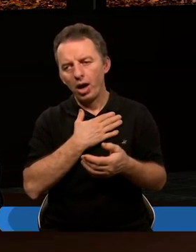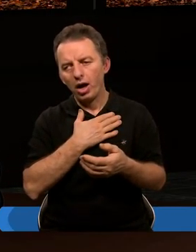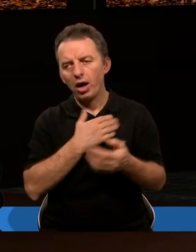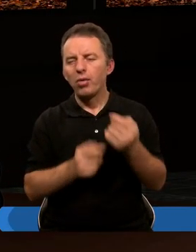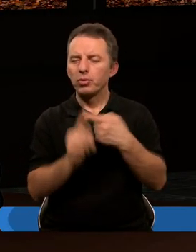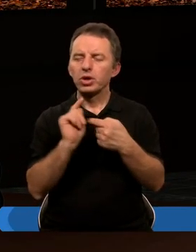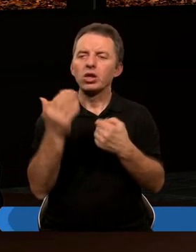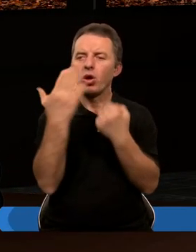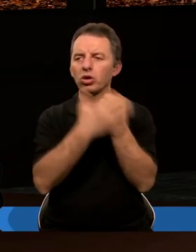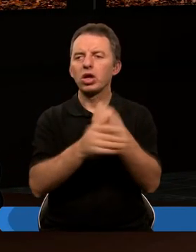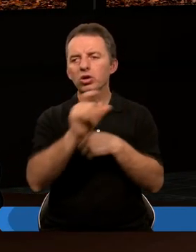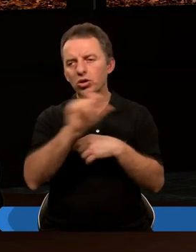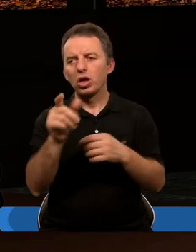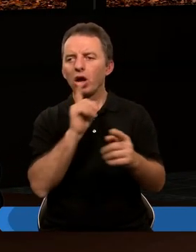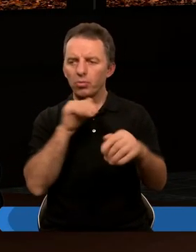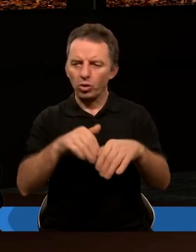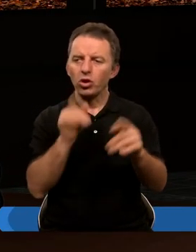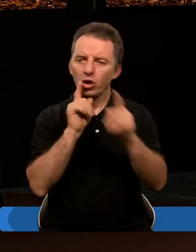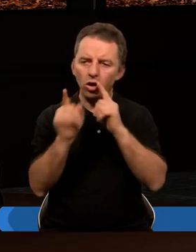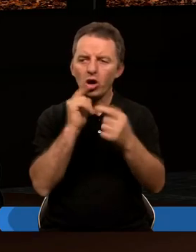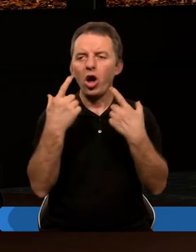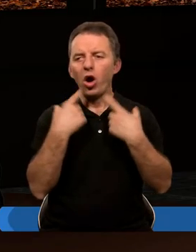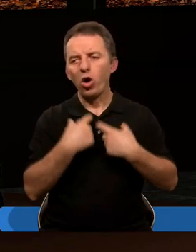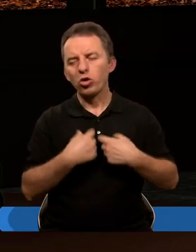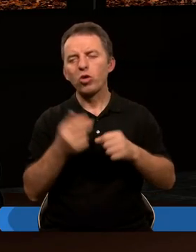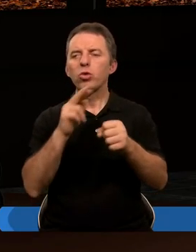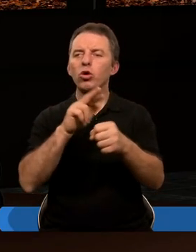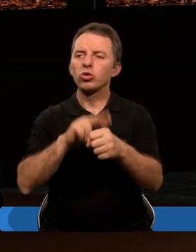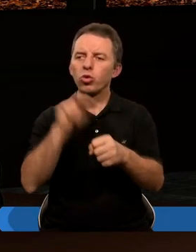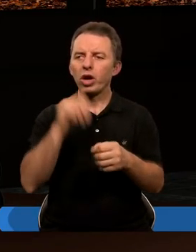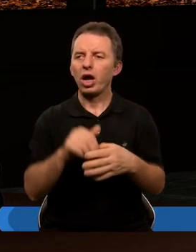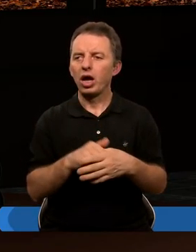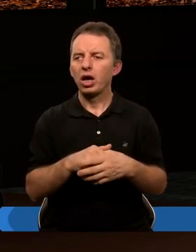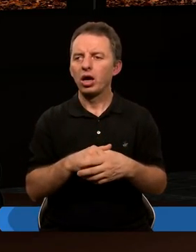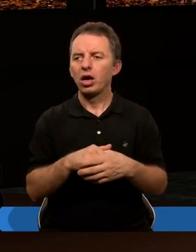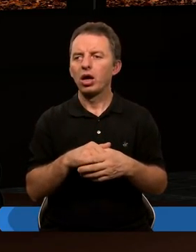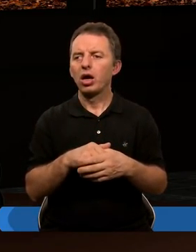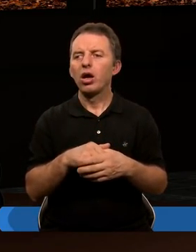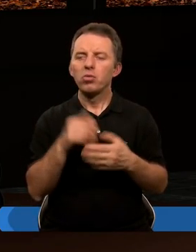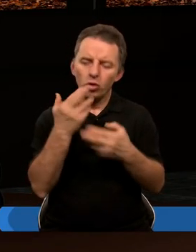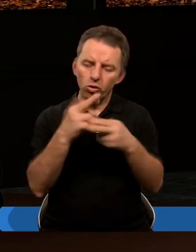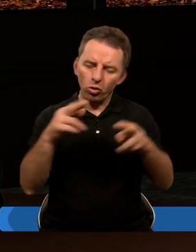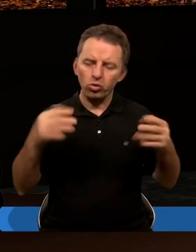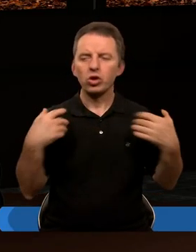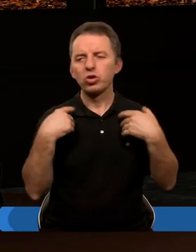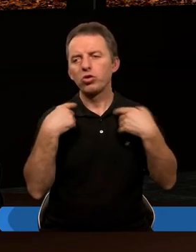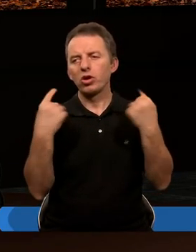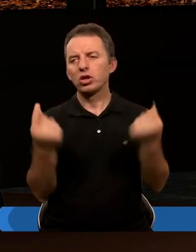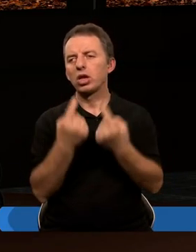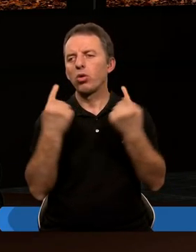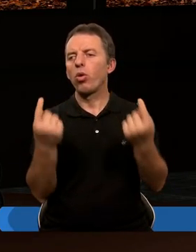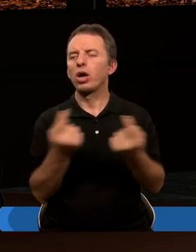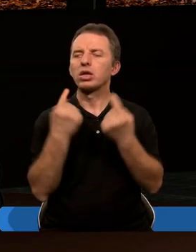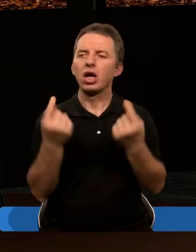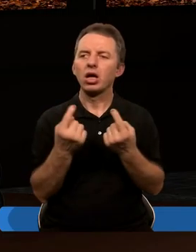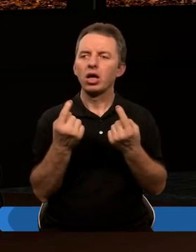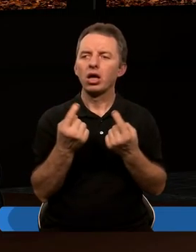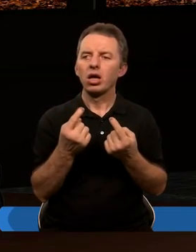ostatni czas możliwość rozmowy z osobą, która po prostu w takich różnych życiowych sytuacjach